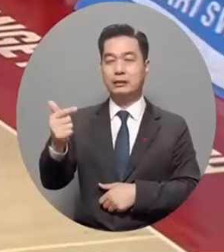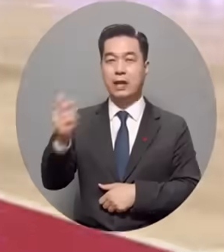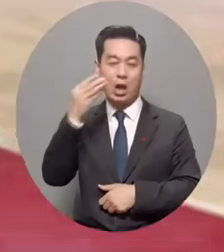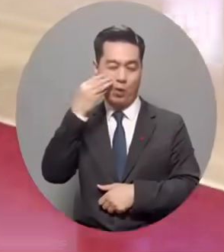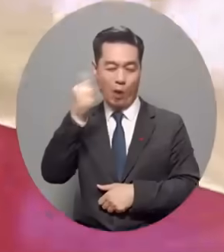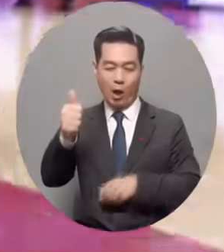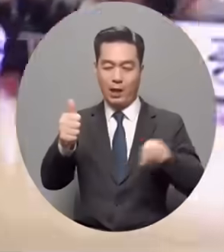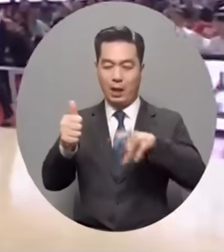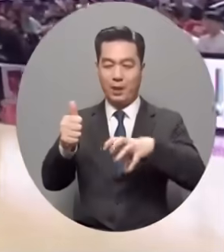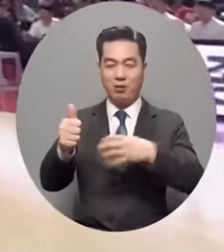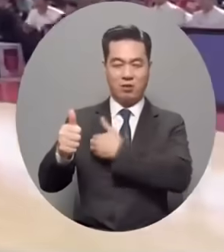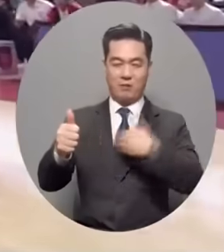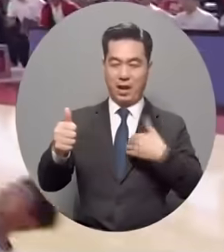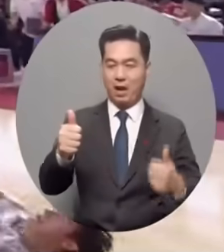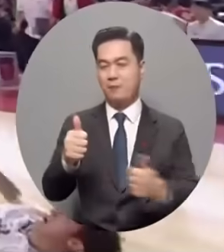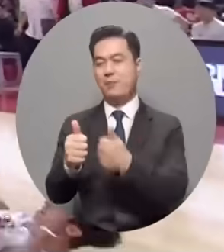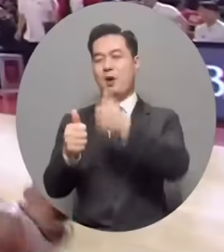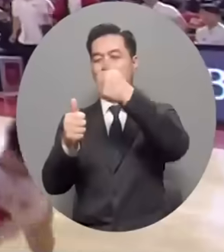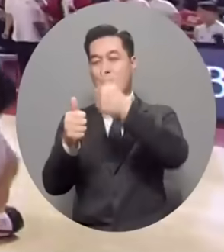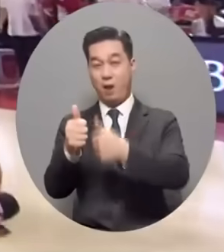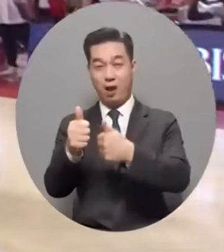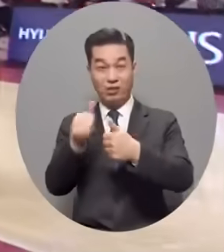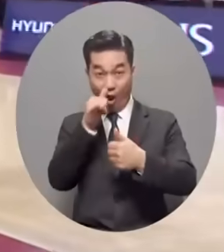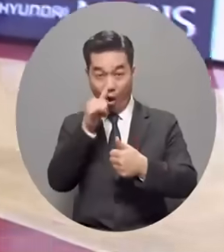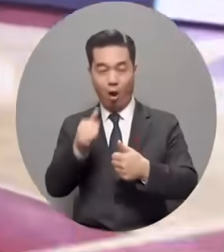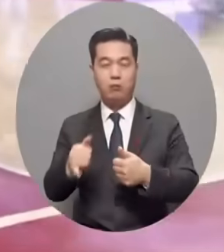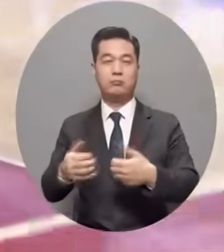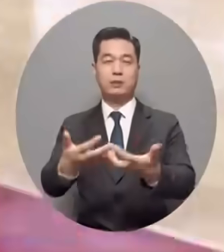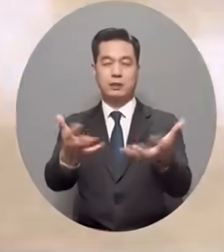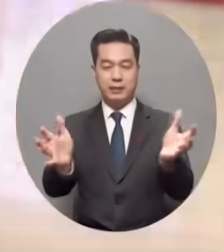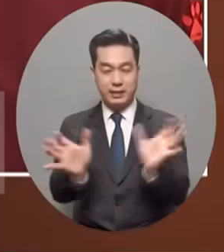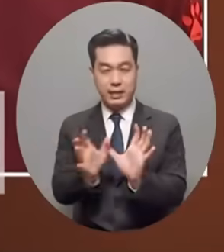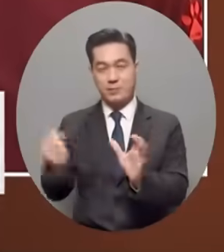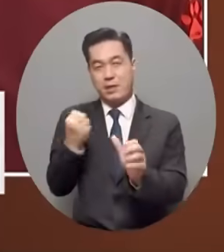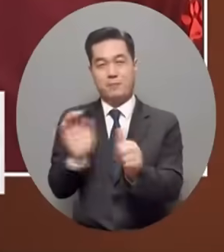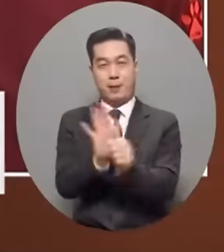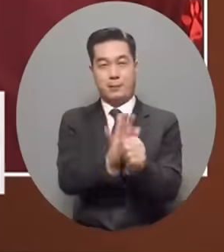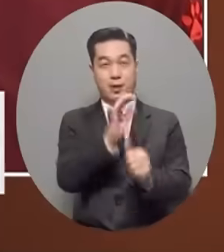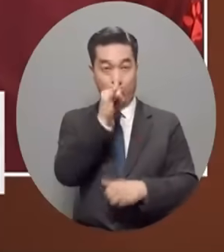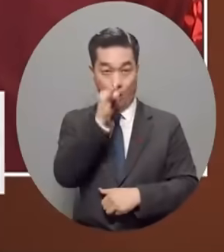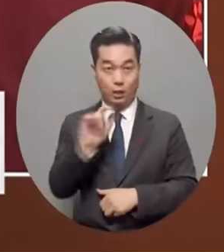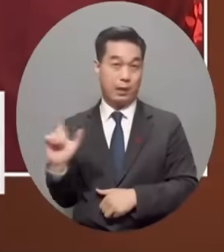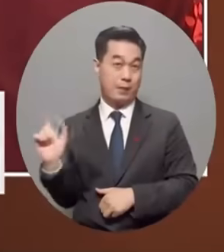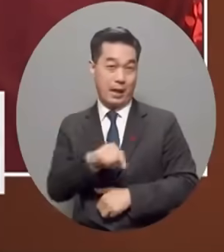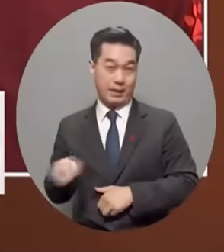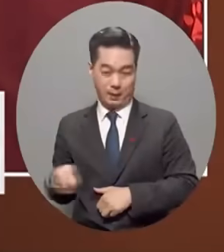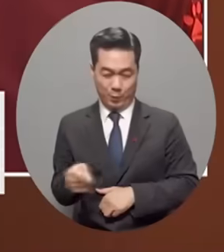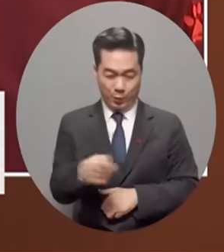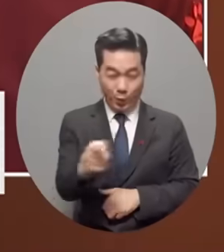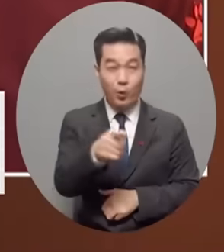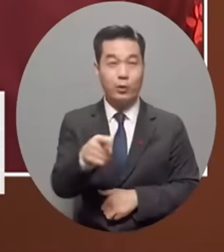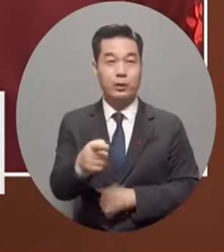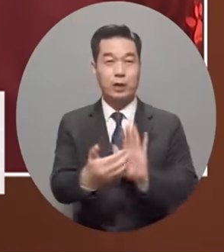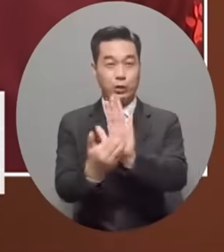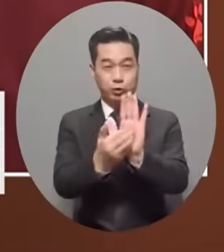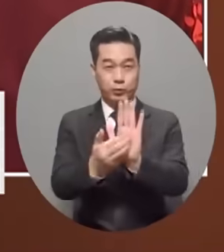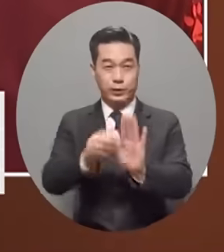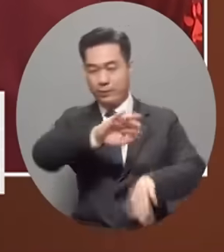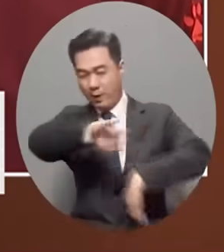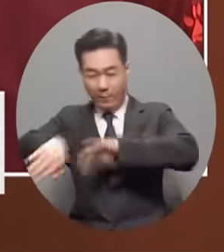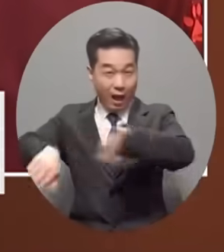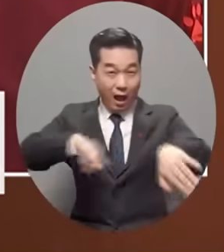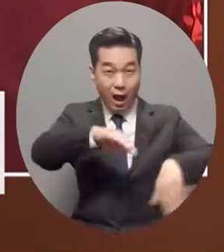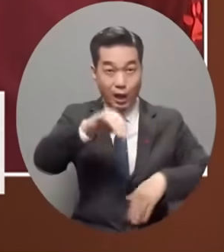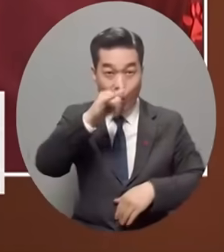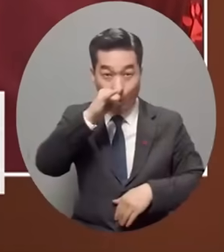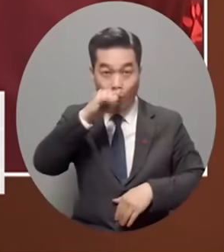배짱까지 새내기다운 패기로 팀의 활력을 불어넣고 있습니다. 빠르게 나가서 상대 수비를 휘저어놓고 이제